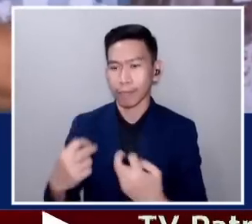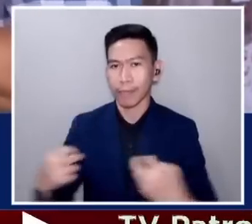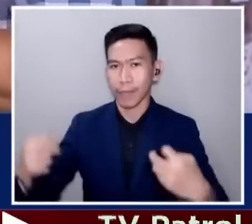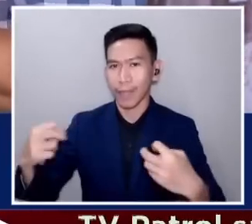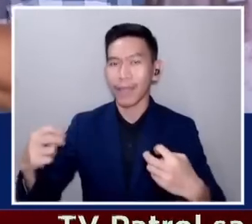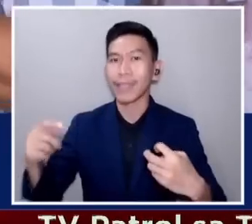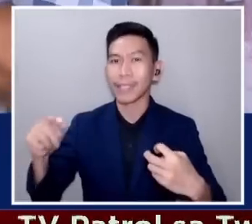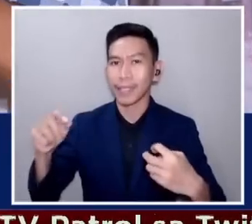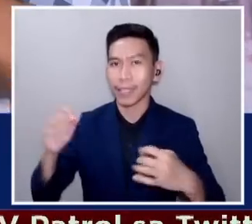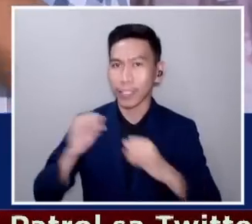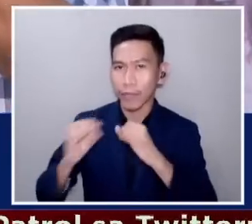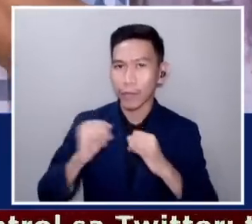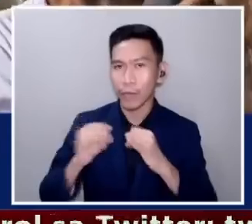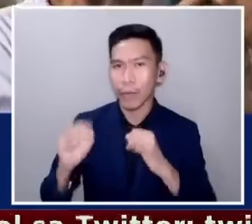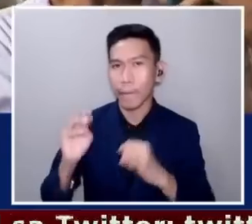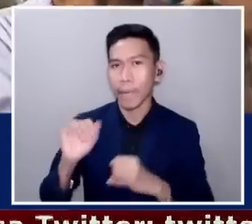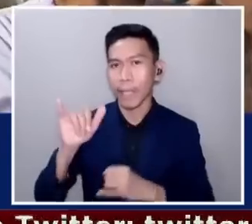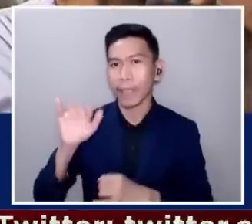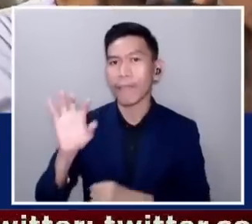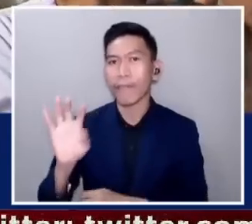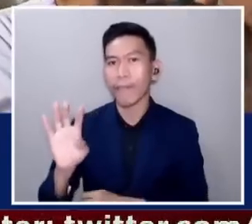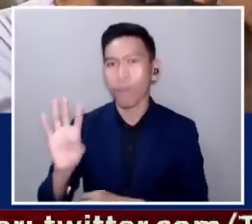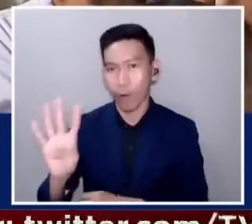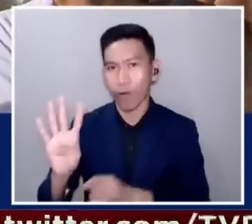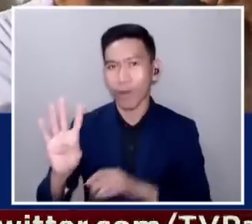pa ito ng schedule ni Lacson.